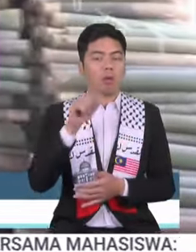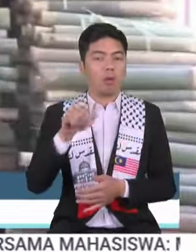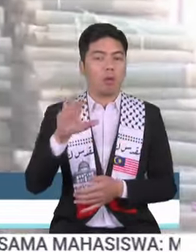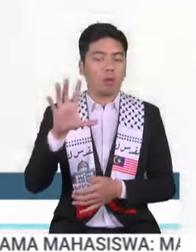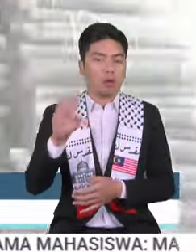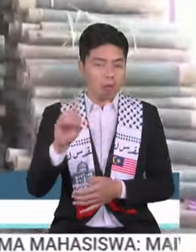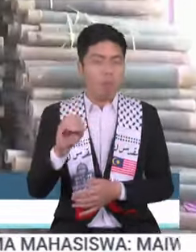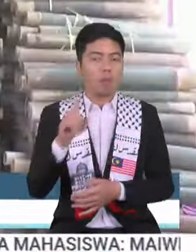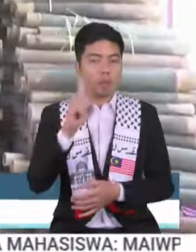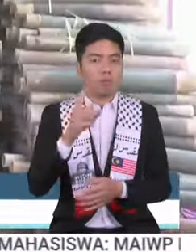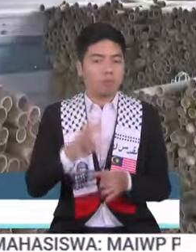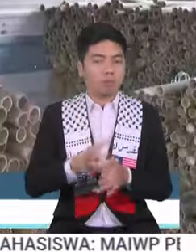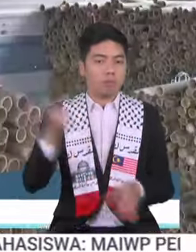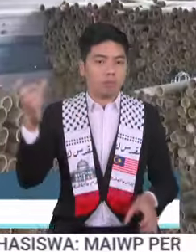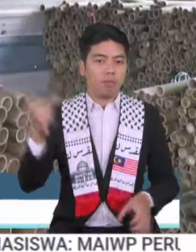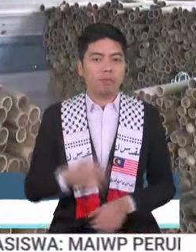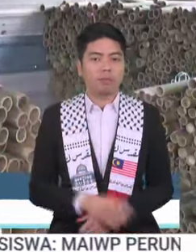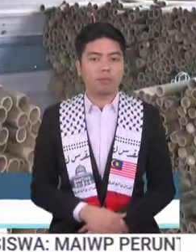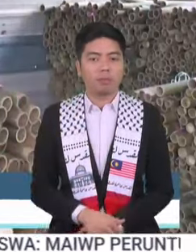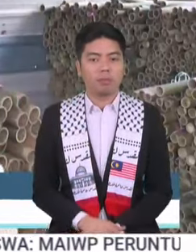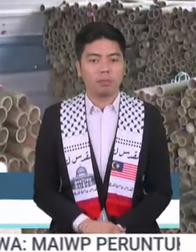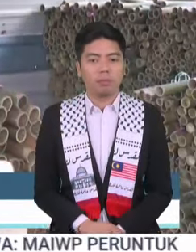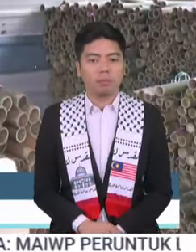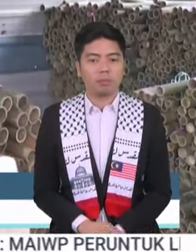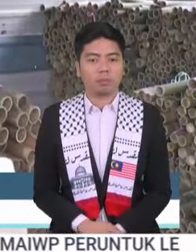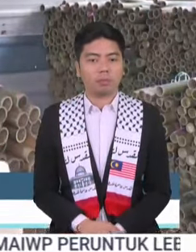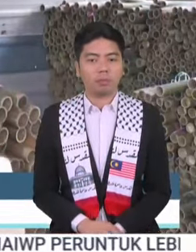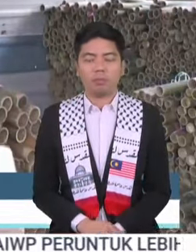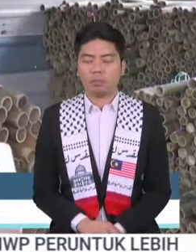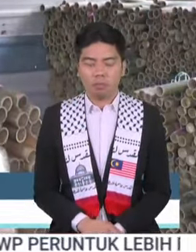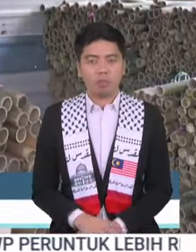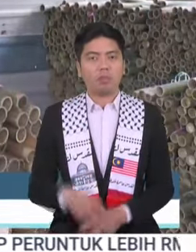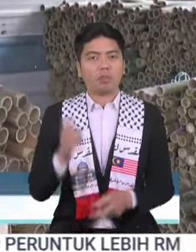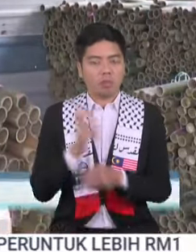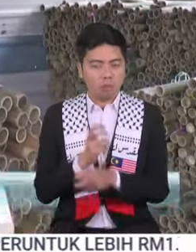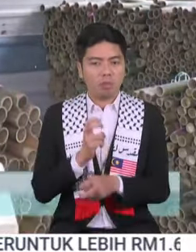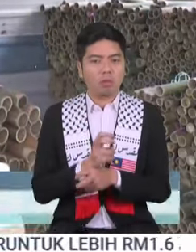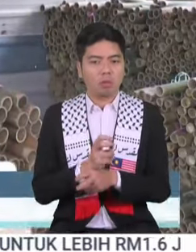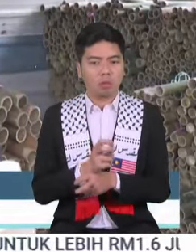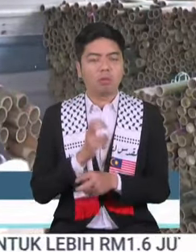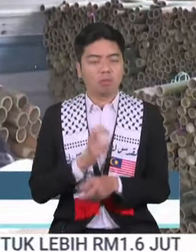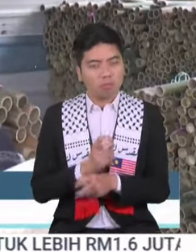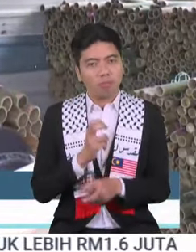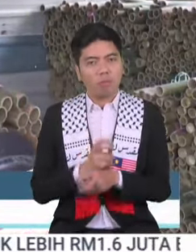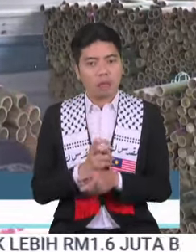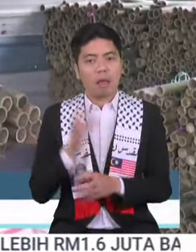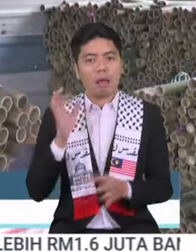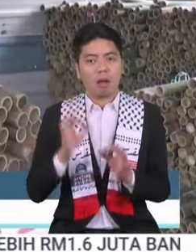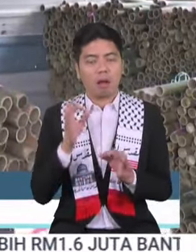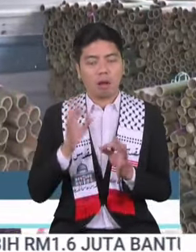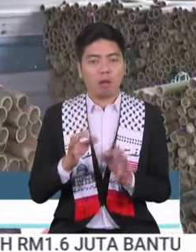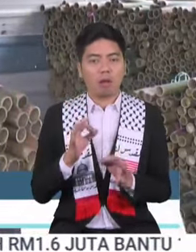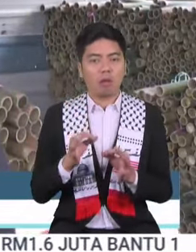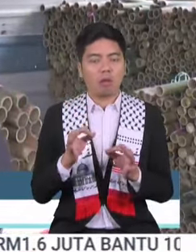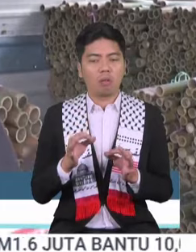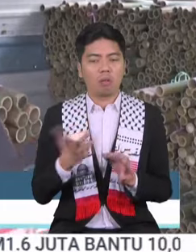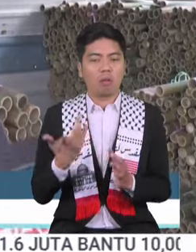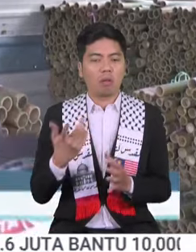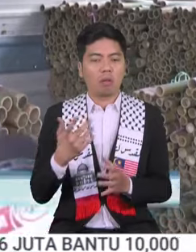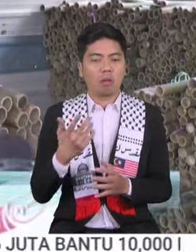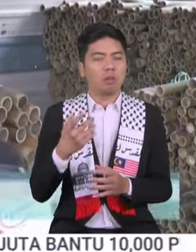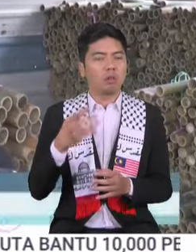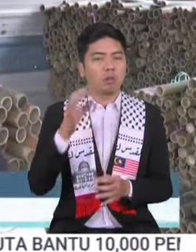RM1.50 sebatang. Susah tak? Memang susah. Kalau nak pergi ke Kuala Pila, memang buluh dah tak ada lagi